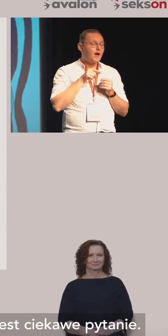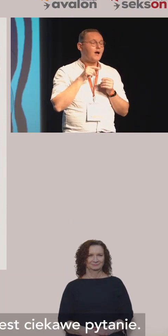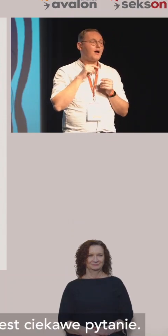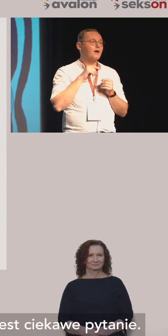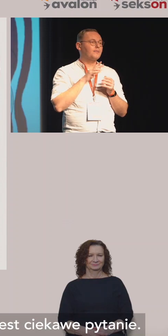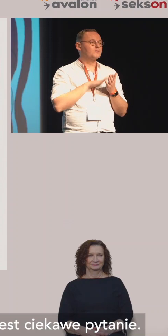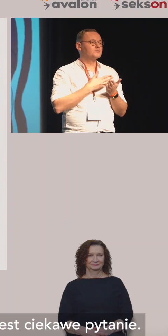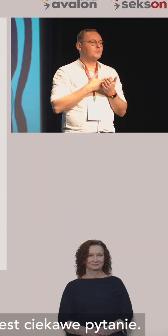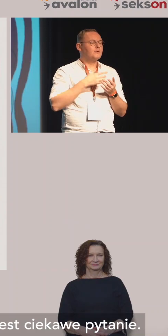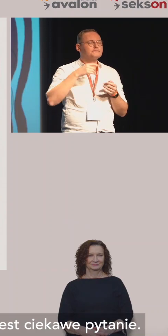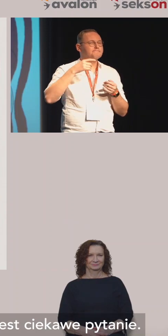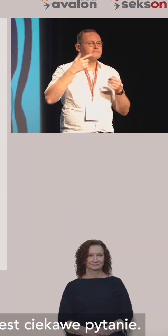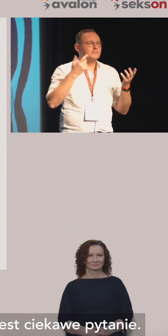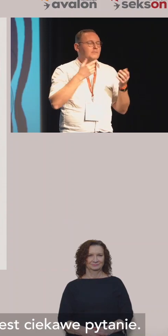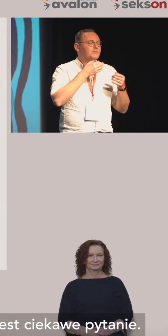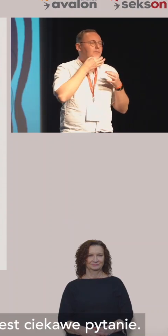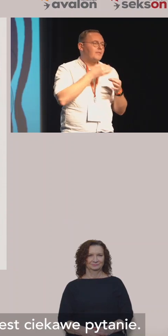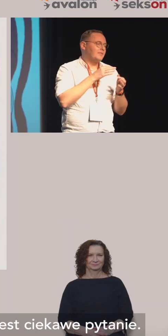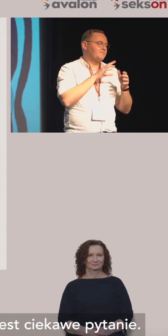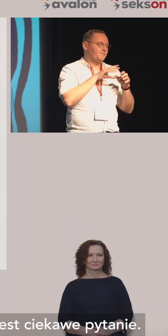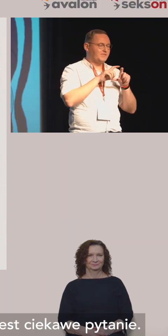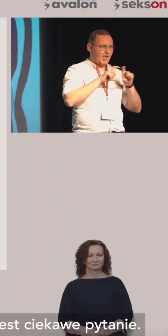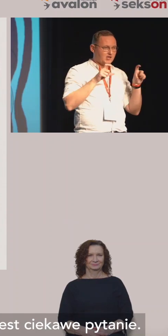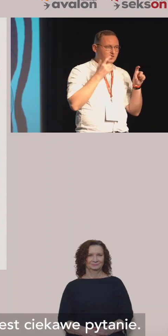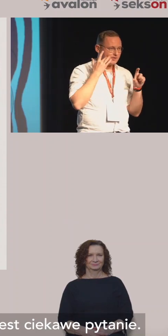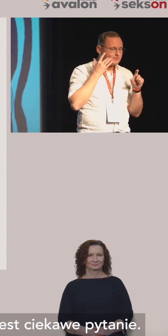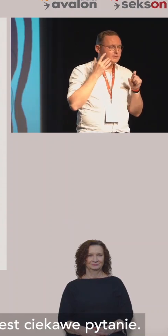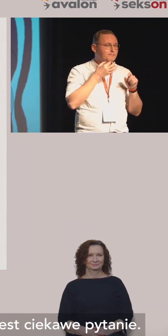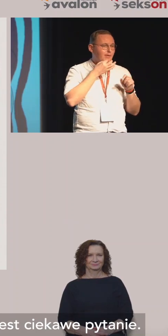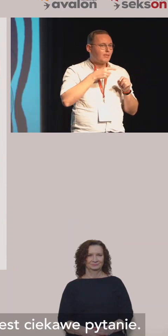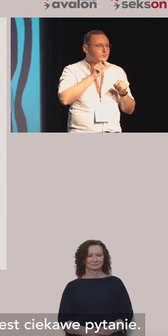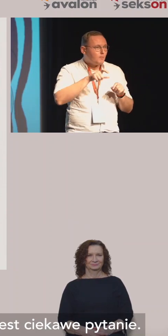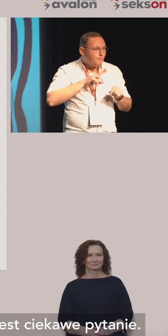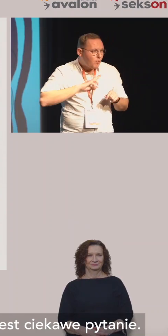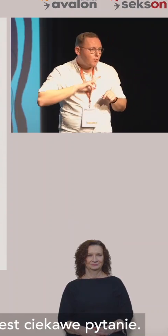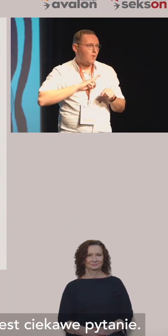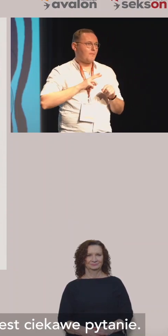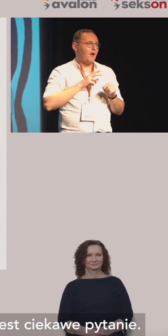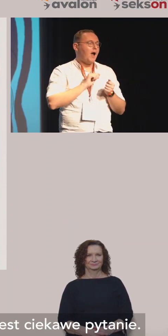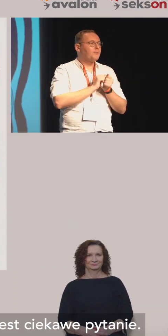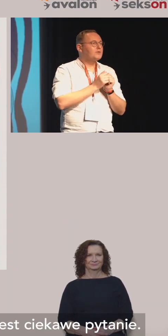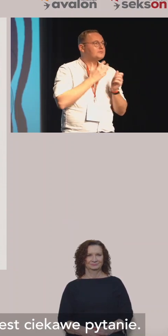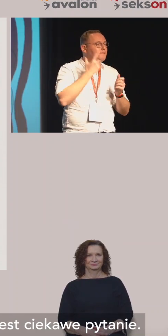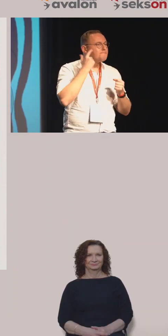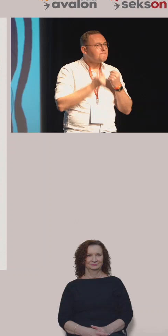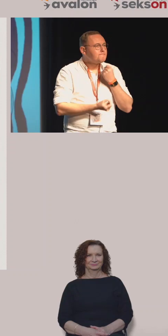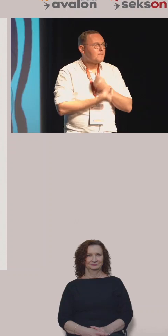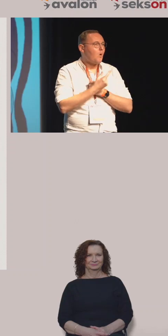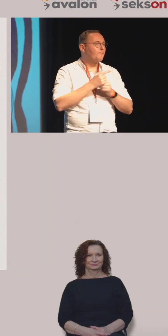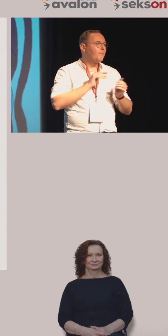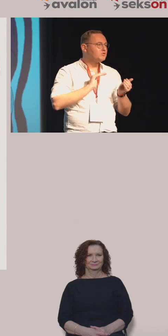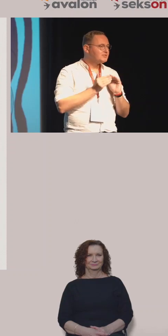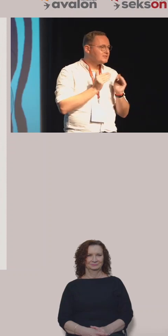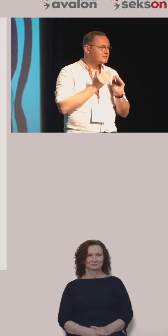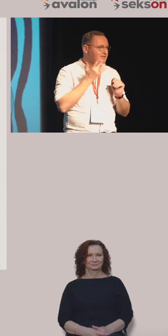Główną zasadą u głuchych jest potrzeba komunikacji. Dlatego to jest ciekawe pytanie.